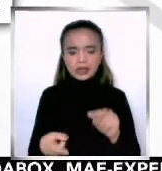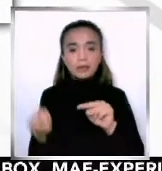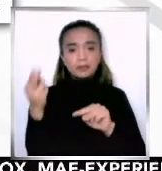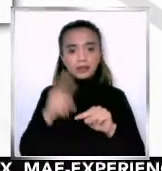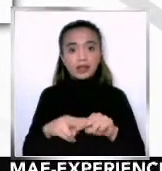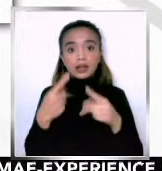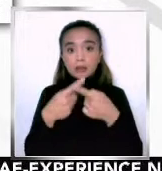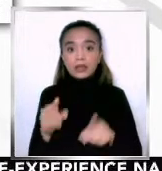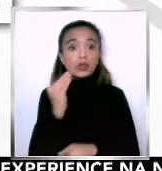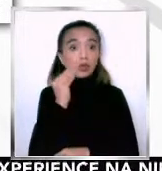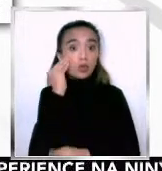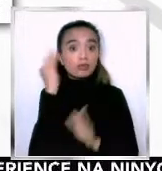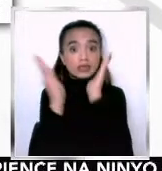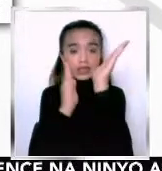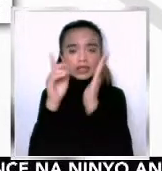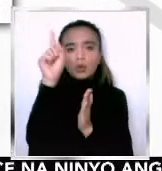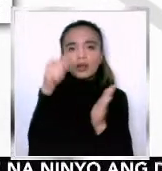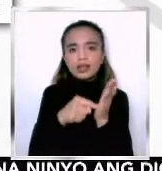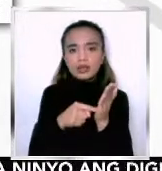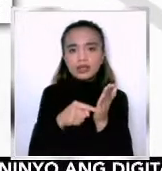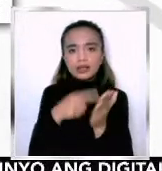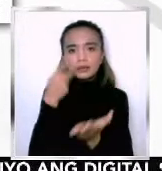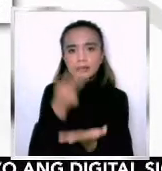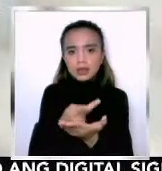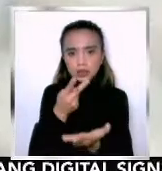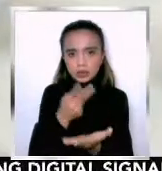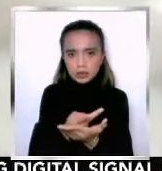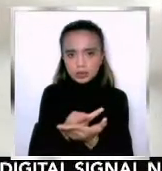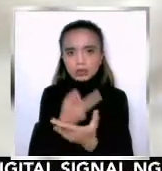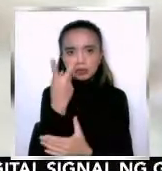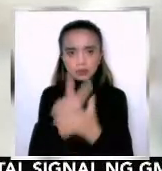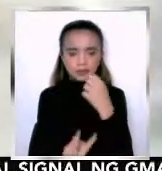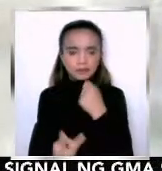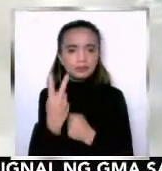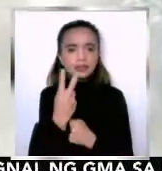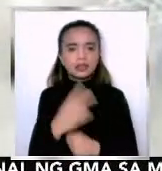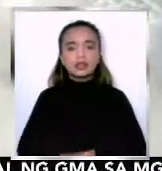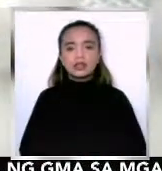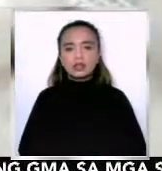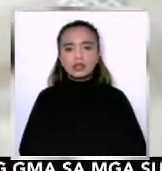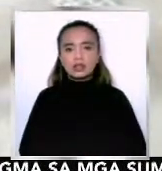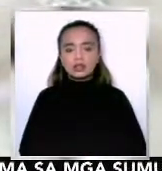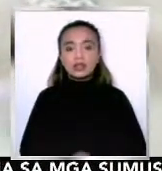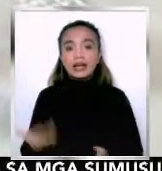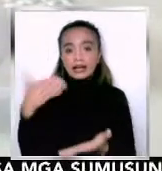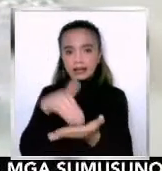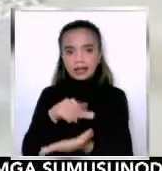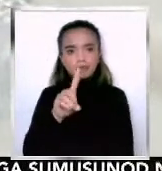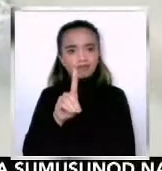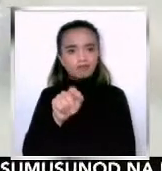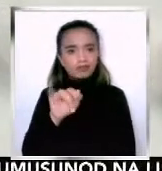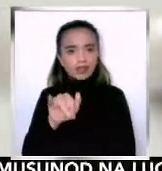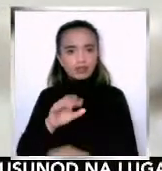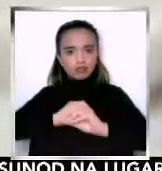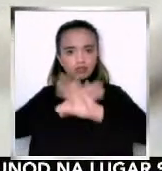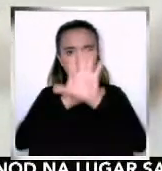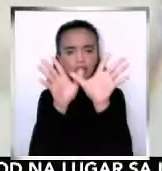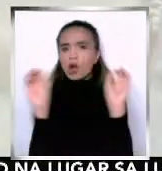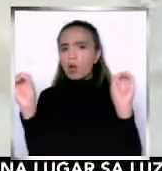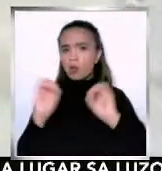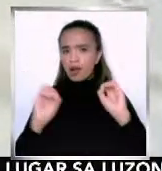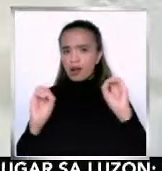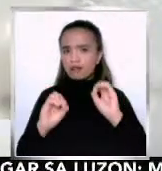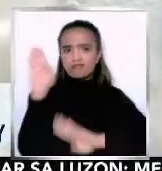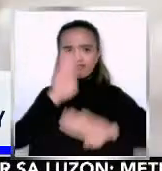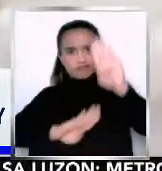pesos ang price cap para sa parehong plate at cartridge-based. Muli ring nilinaw ng DTI na walang problema sa supply ng paracetamol at iba pang